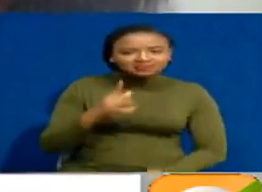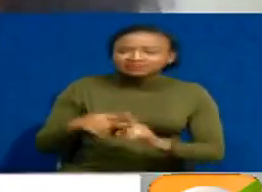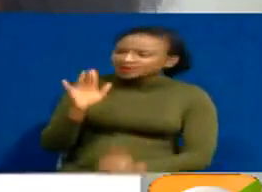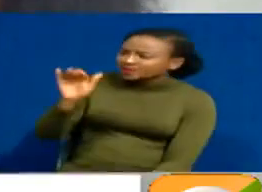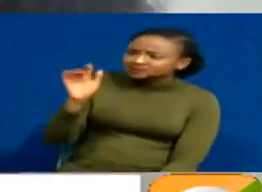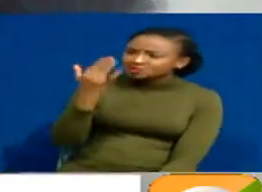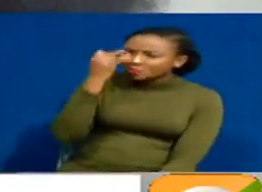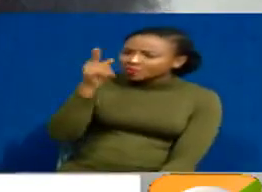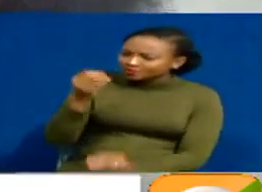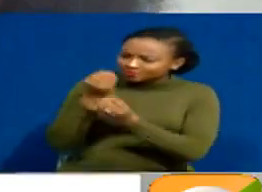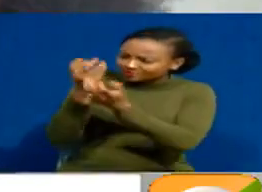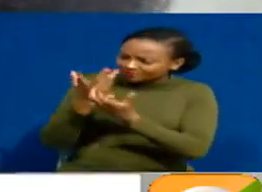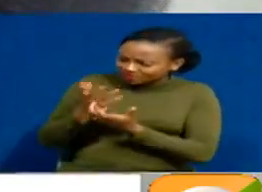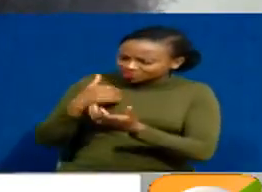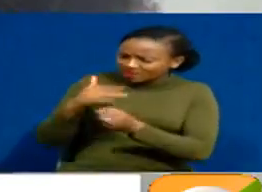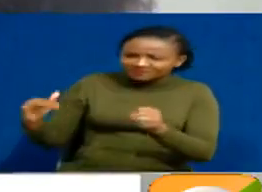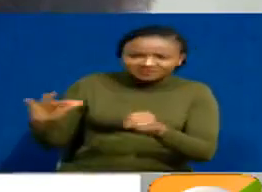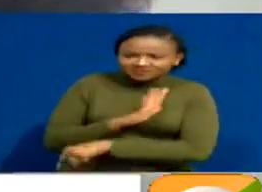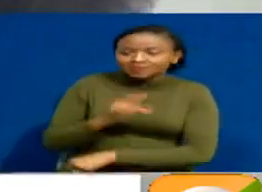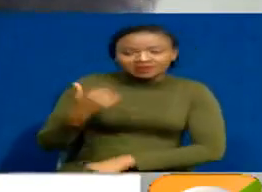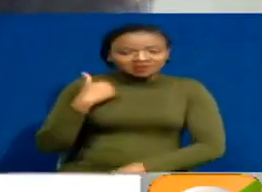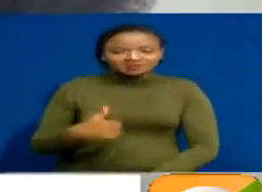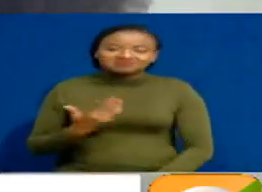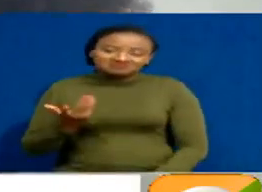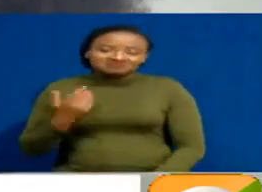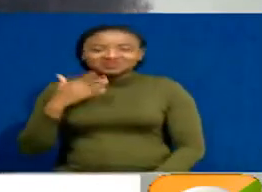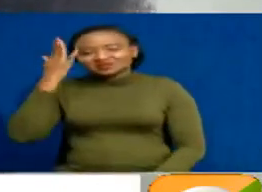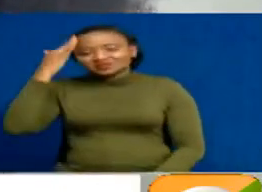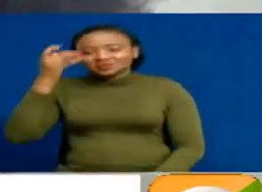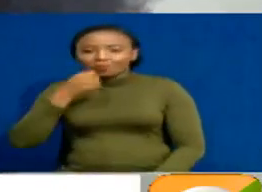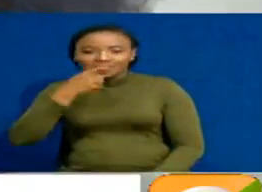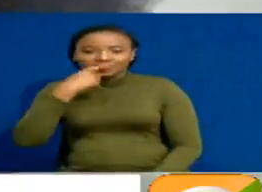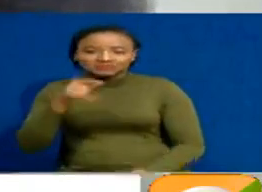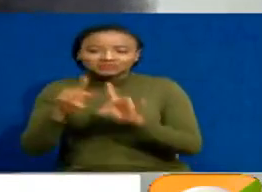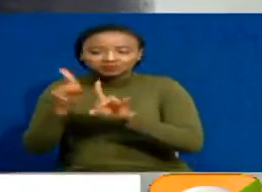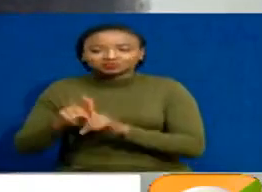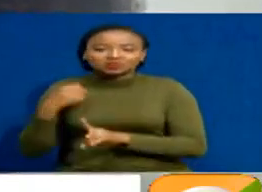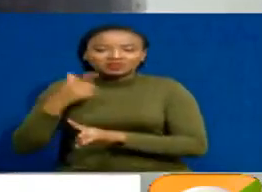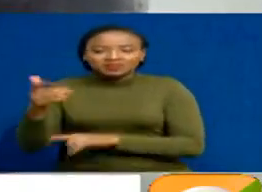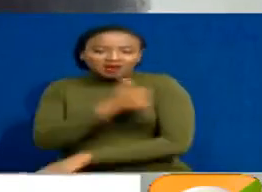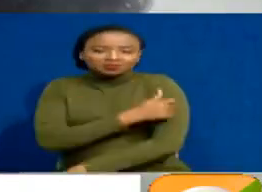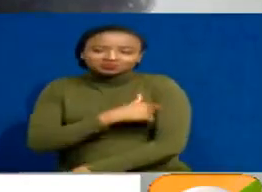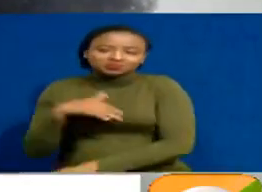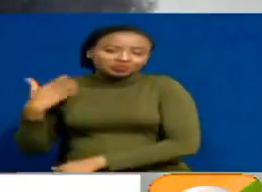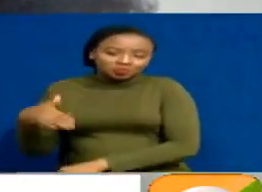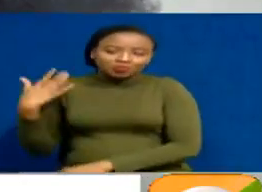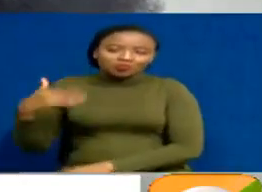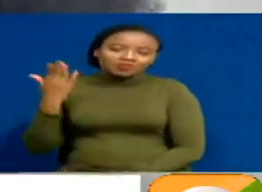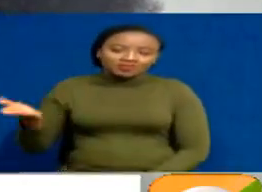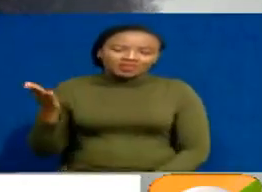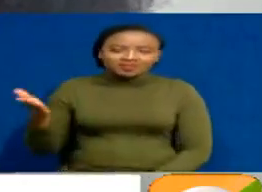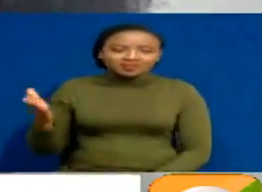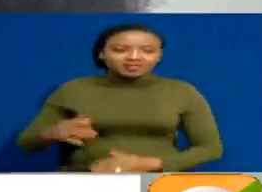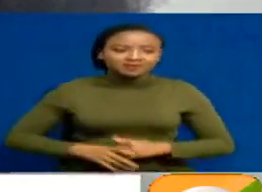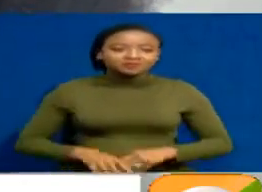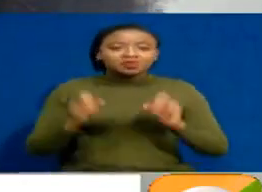hizi vitu zote? Nikamwambia, I'm a medical student, so niko conversant, pia nimeshinda hospitali maisha yangu sana. So